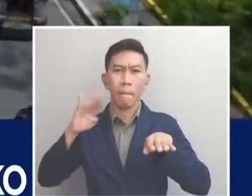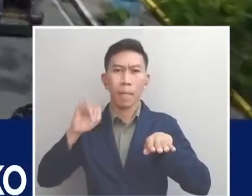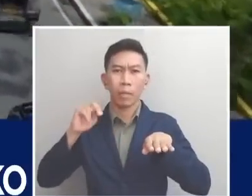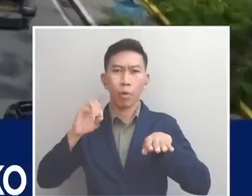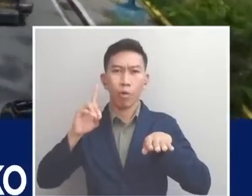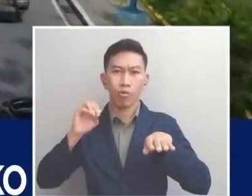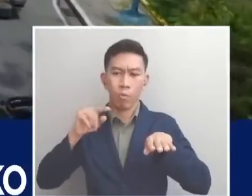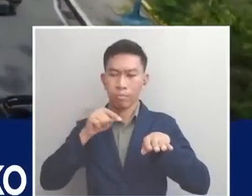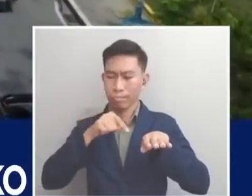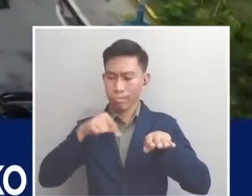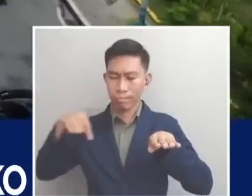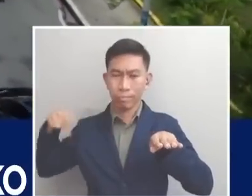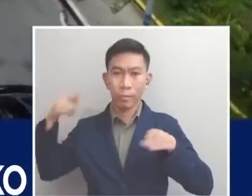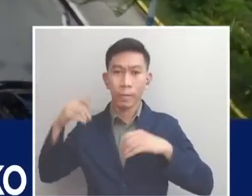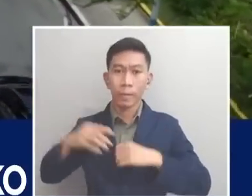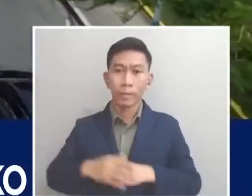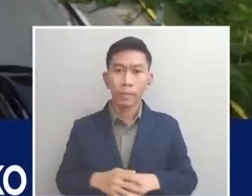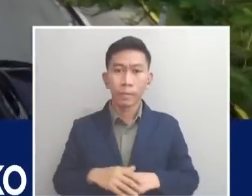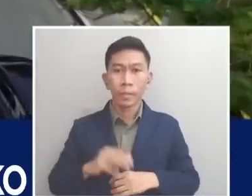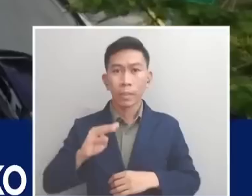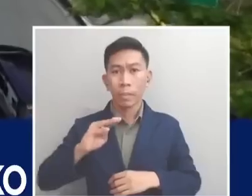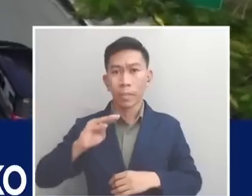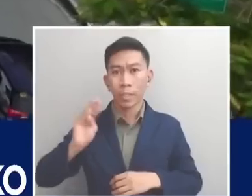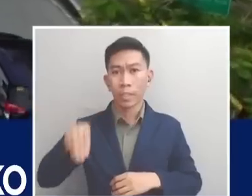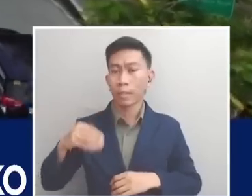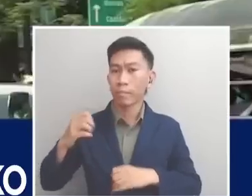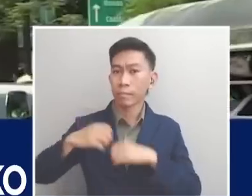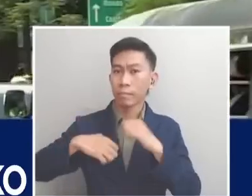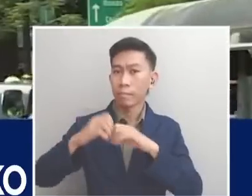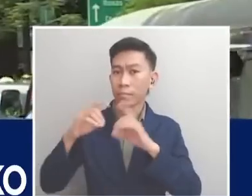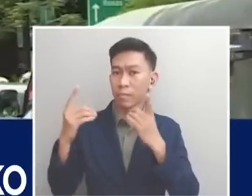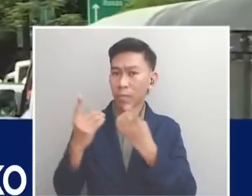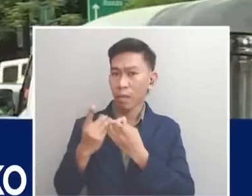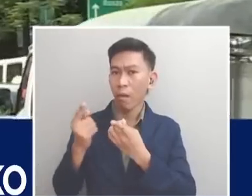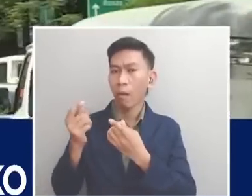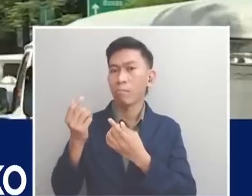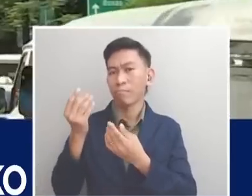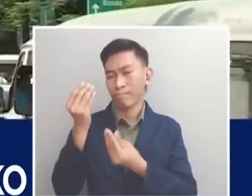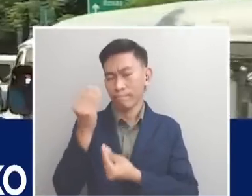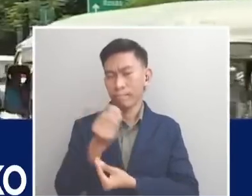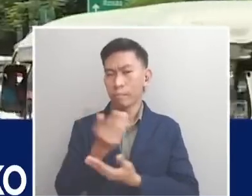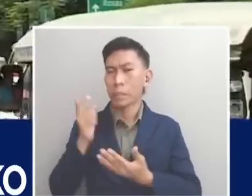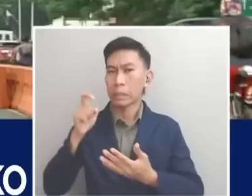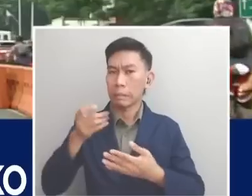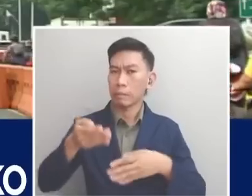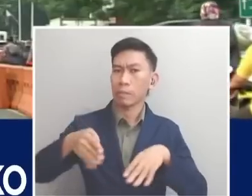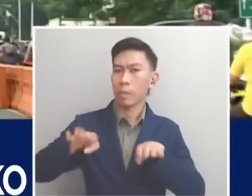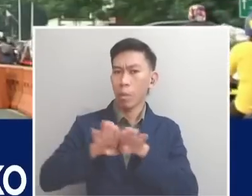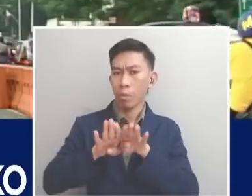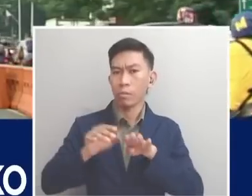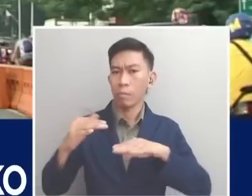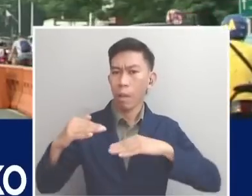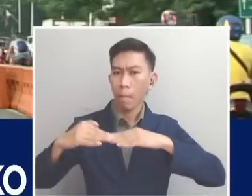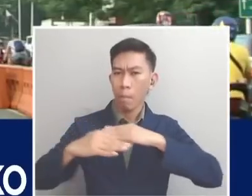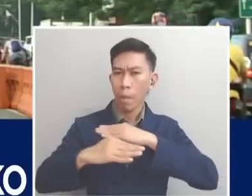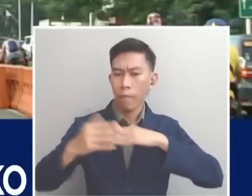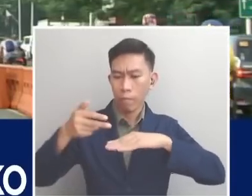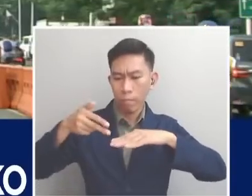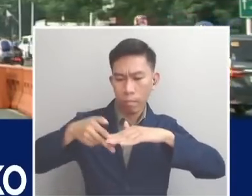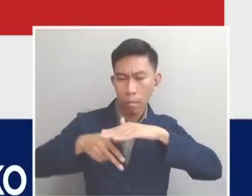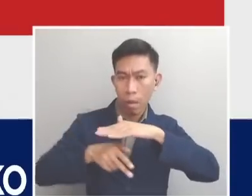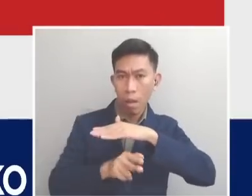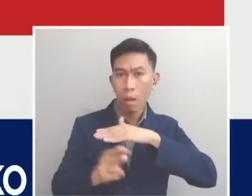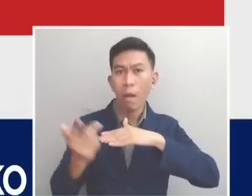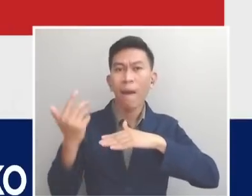Manila Engineering Department, kinailangang isara ang buong Lagusnilan bunsod ng pagkasaayos ng daluyan ng tubig sa ilalim ng